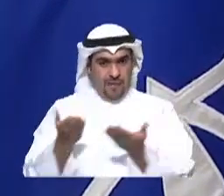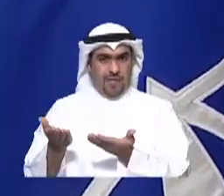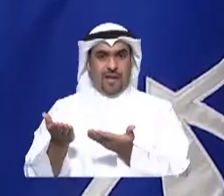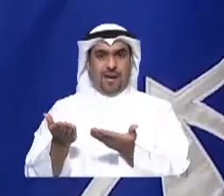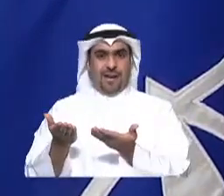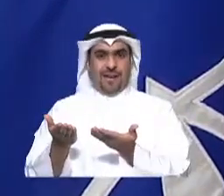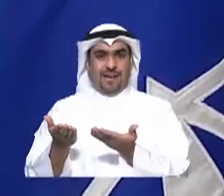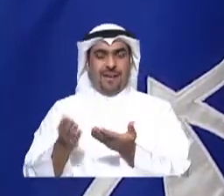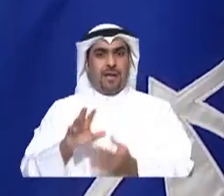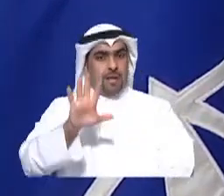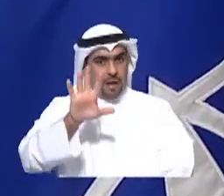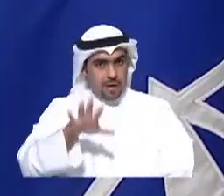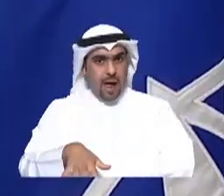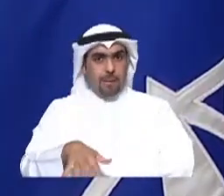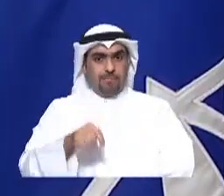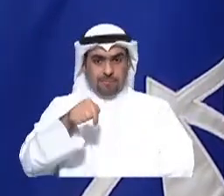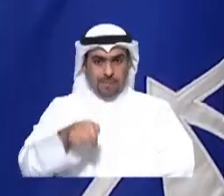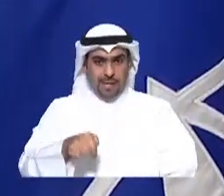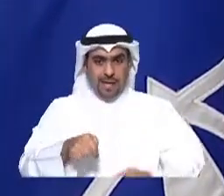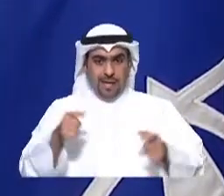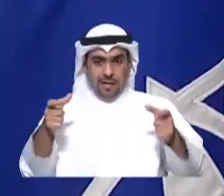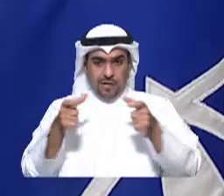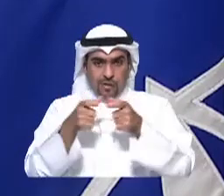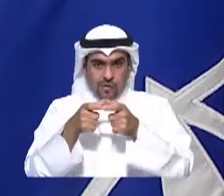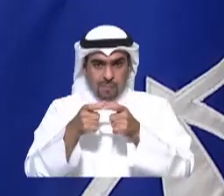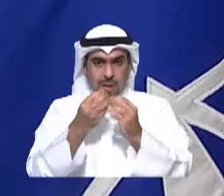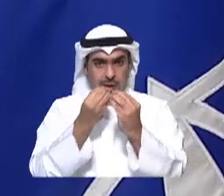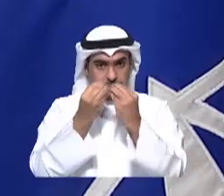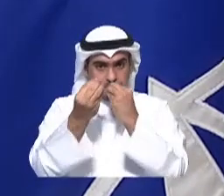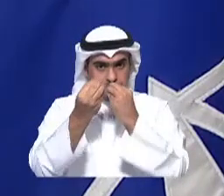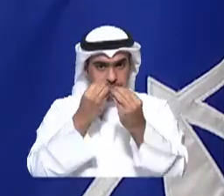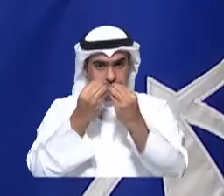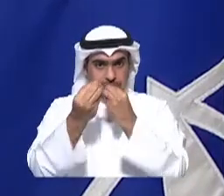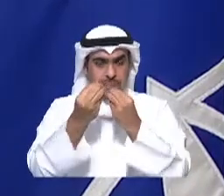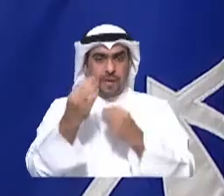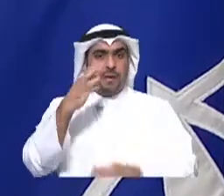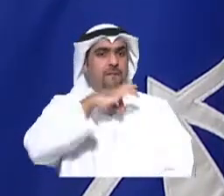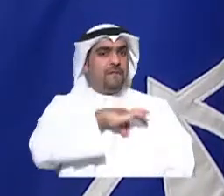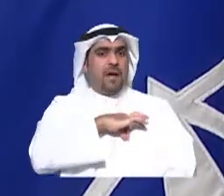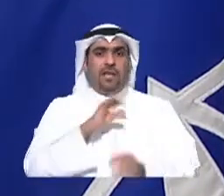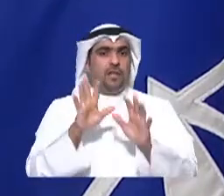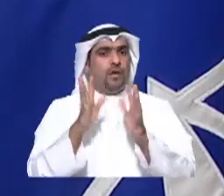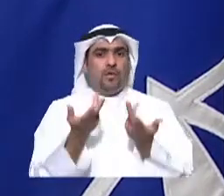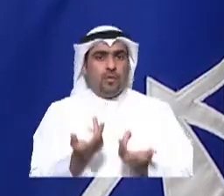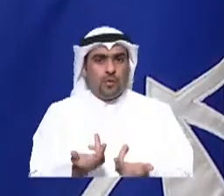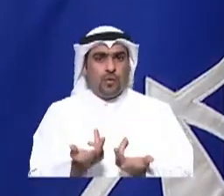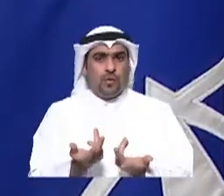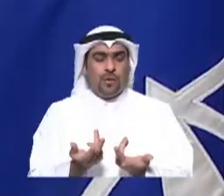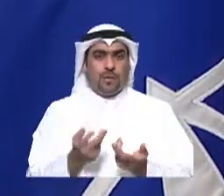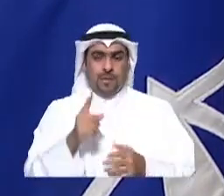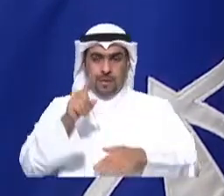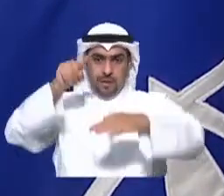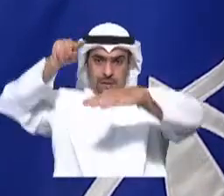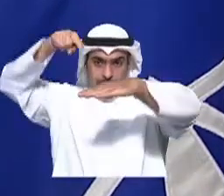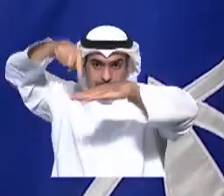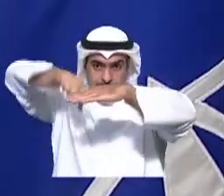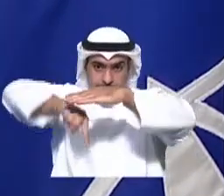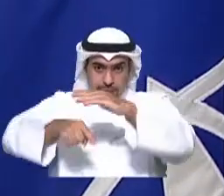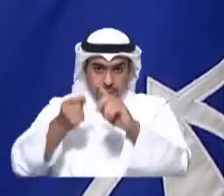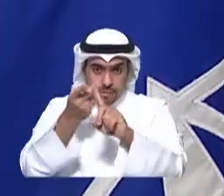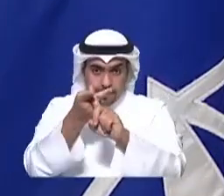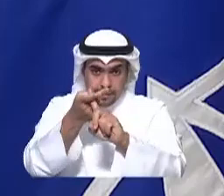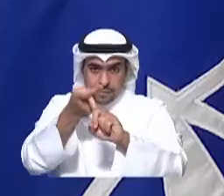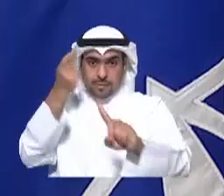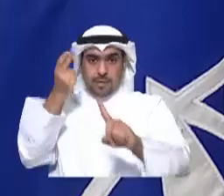في القانون الأمن السيبراني اللي هو يطبق في القانون الدولي الإنساني، وإحنا كجمعية الهلال الأحمر